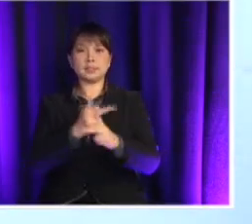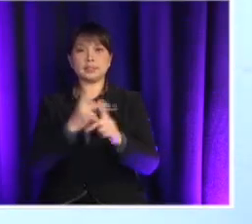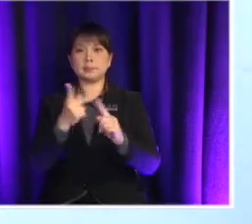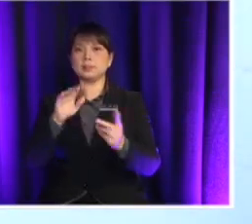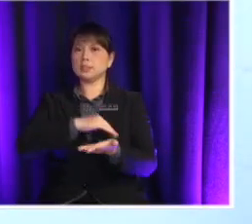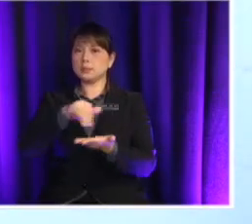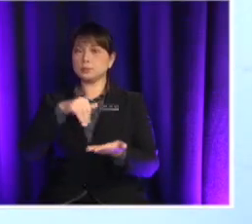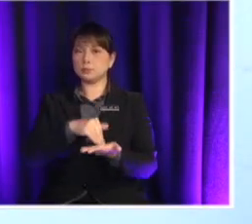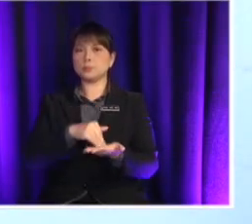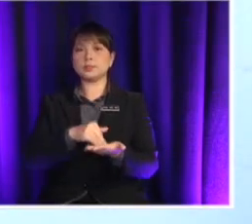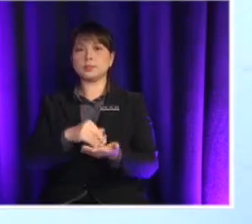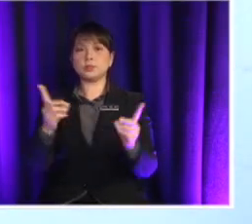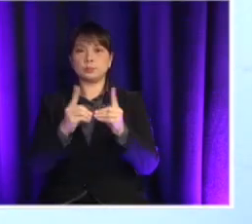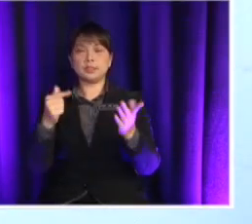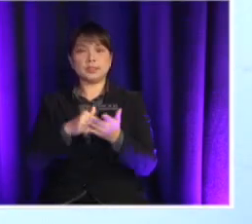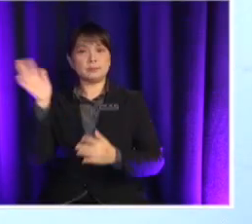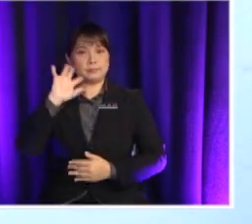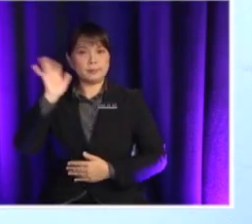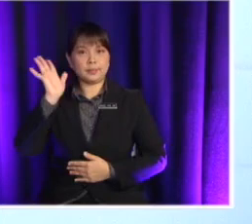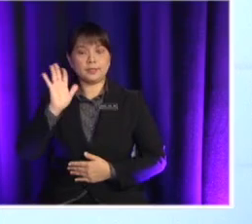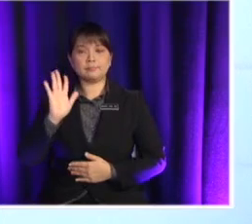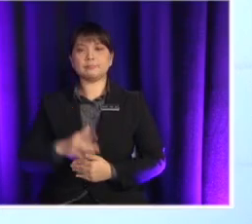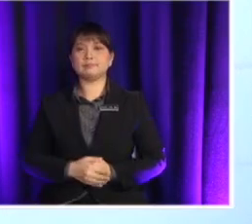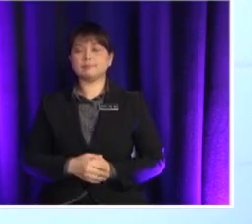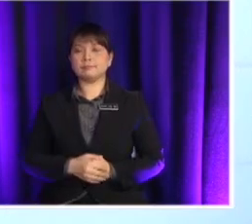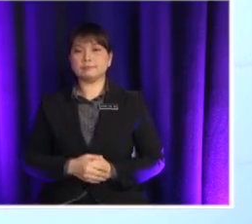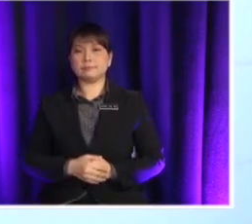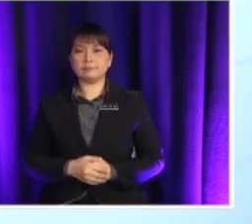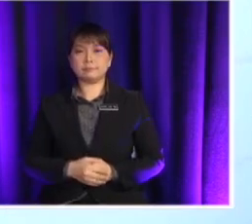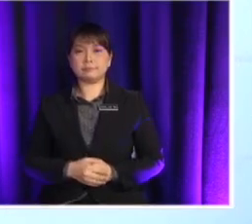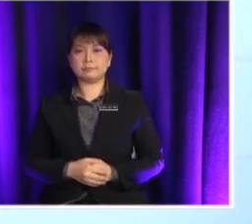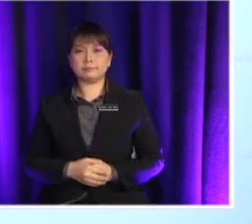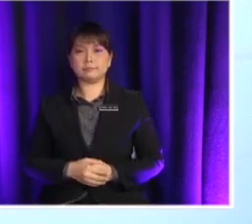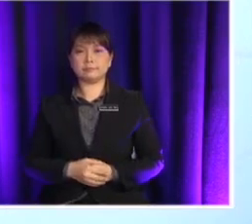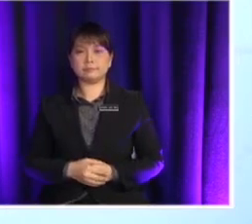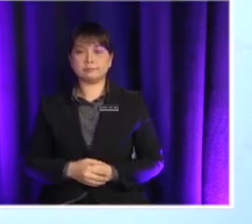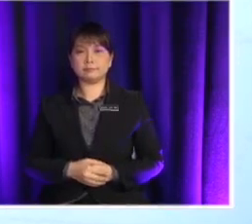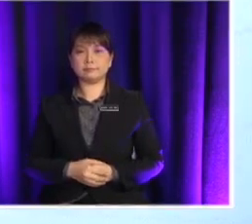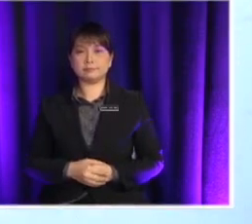setia bersama dengan kita pada hari ini. Kita jumpa lagi. Bye bye. Assalamualaikum warahmatullahi wabarakatuh.